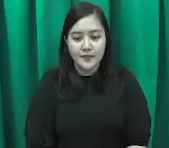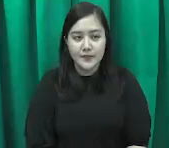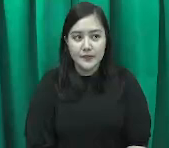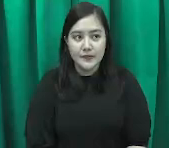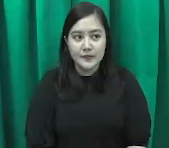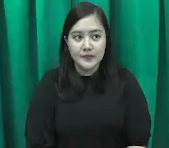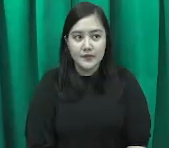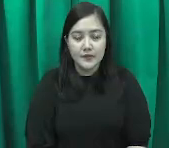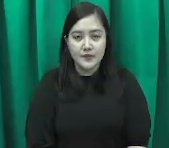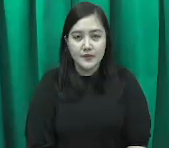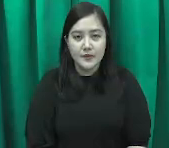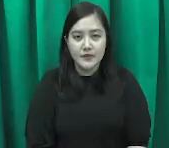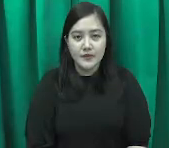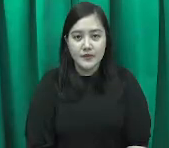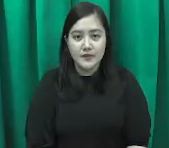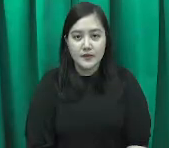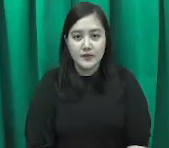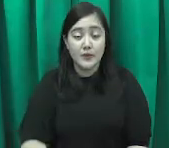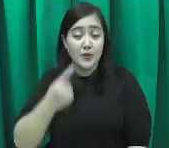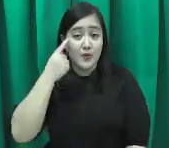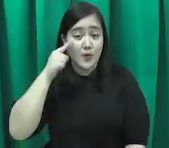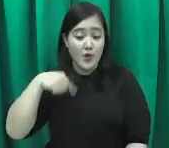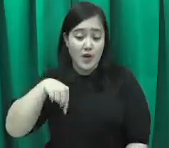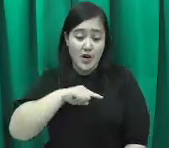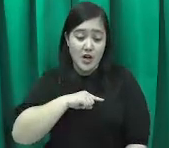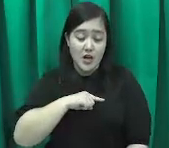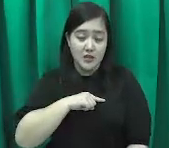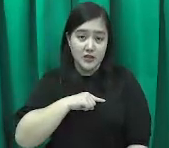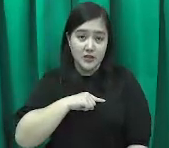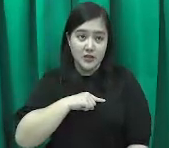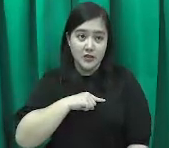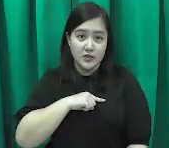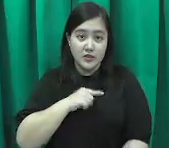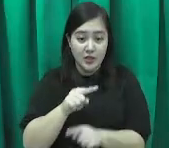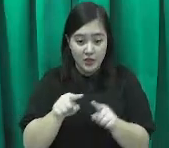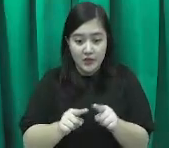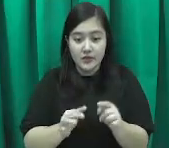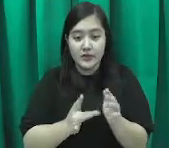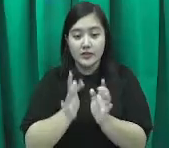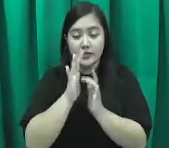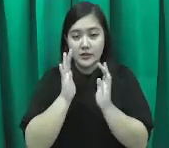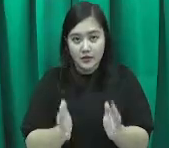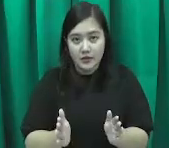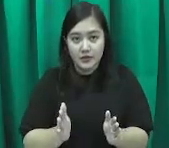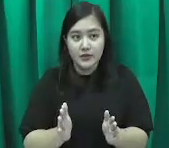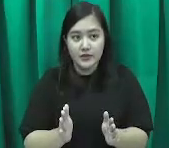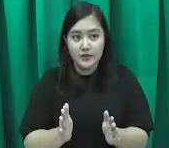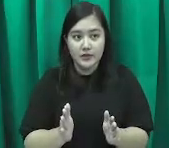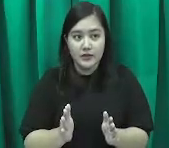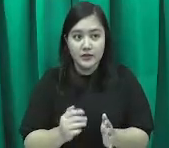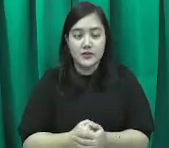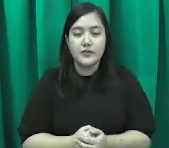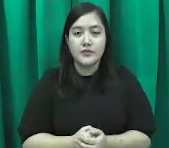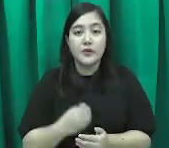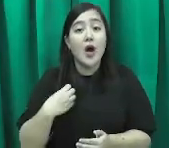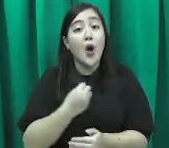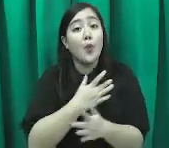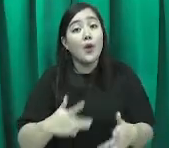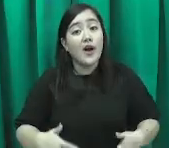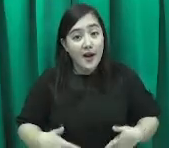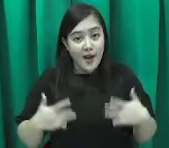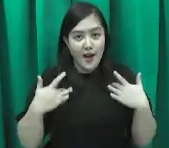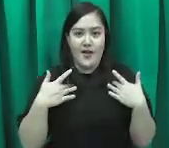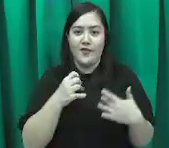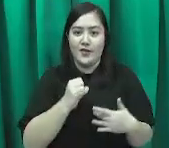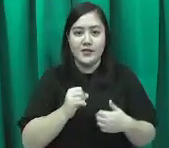nilang isipin ang iisipin nila pero sa atin eh bilang Kristiyano yung buhay pa lang natin is a miracle na yun.